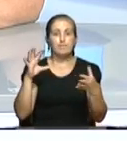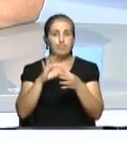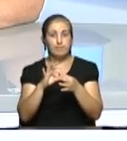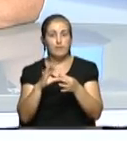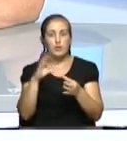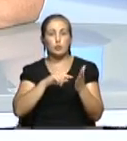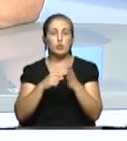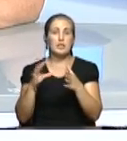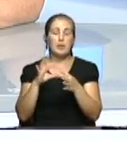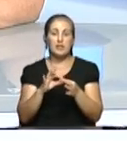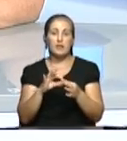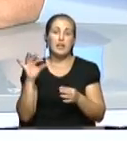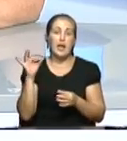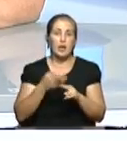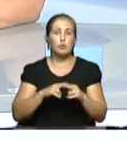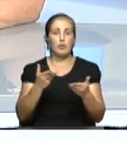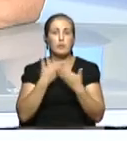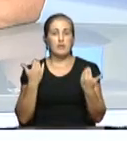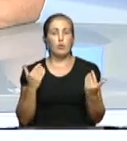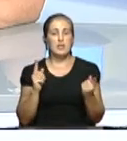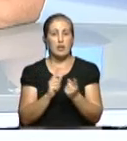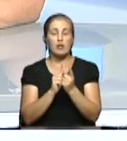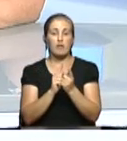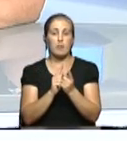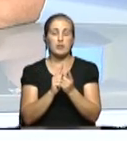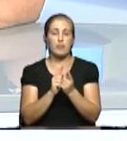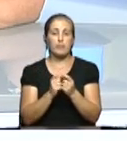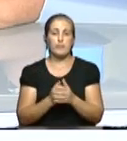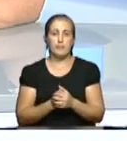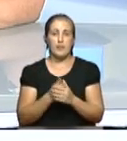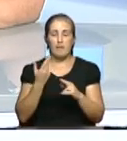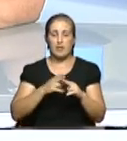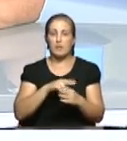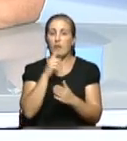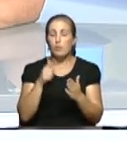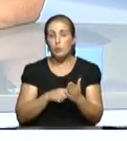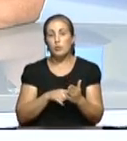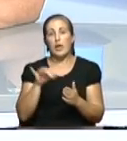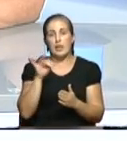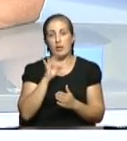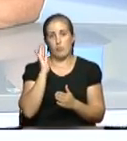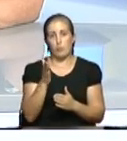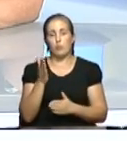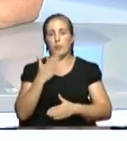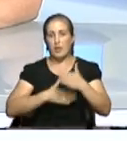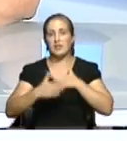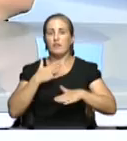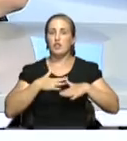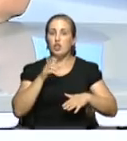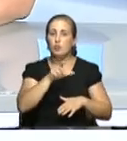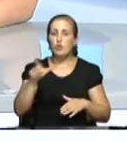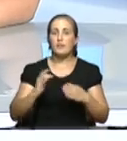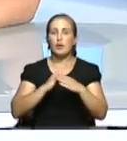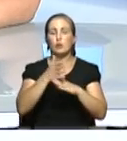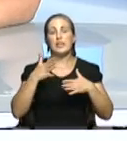соприкосновения вот которые мы сегодня сталкиваемся по этому вопросу и будем радовать крымчан и гостей